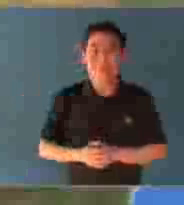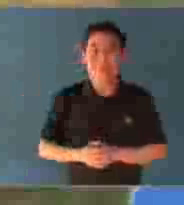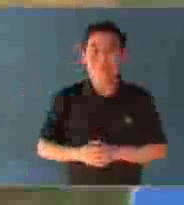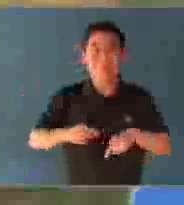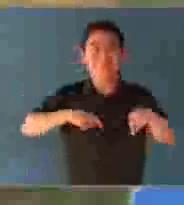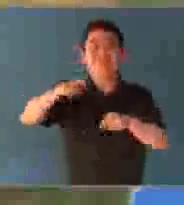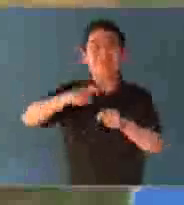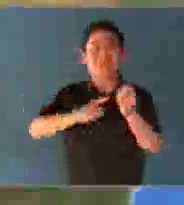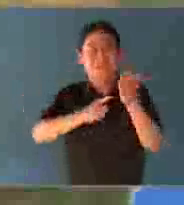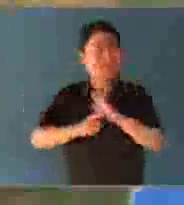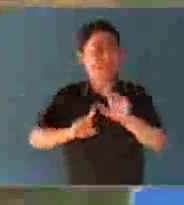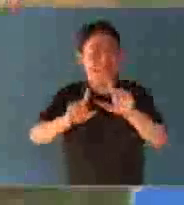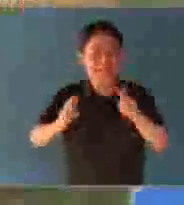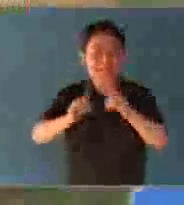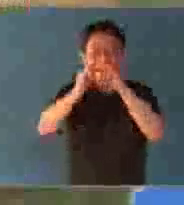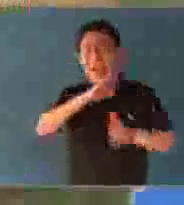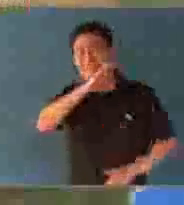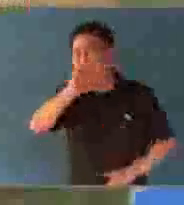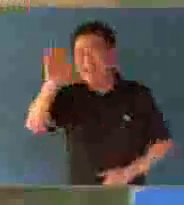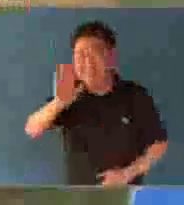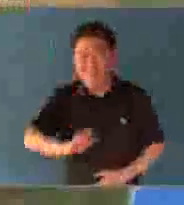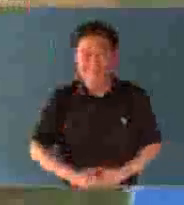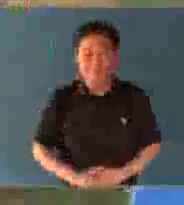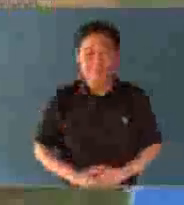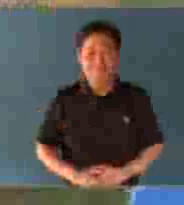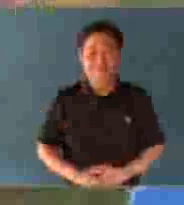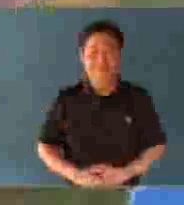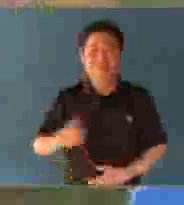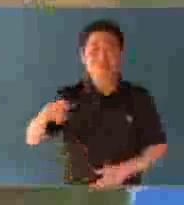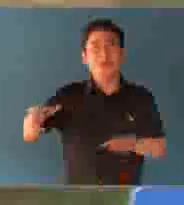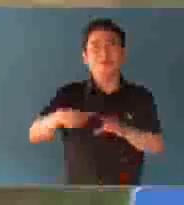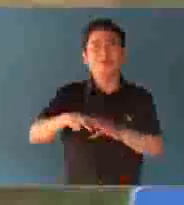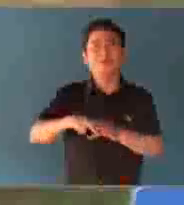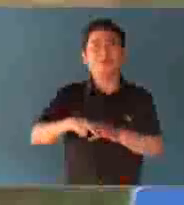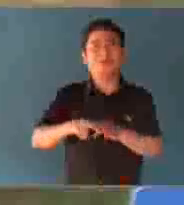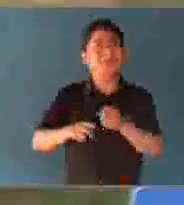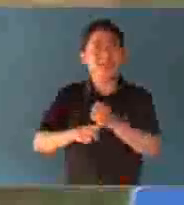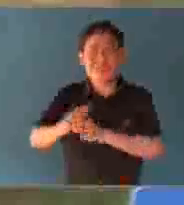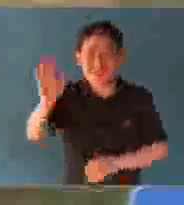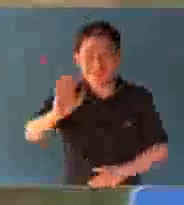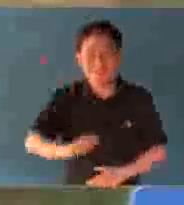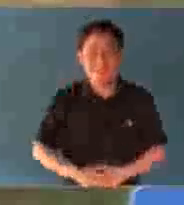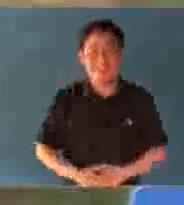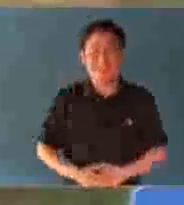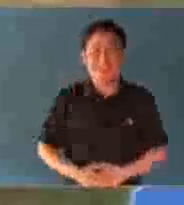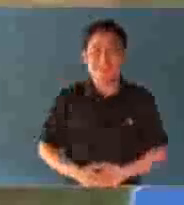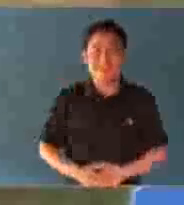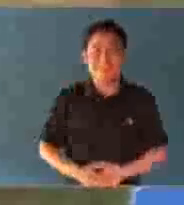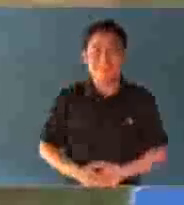정치적인 의사표시도 아니고 사회에 불만이 있는 것도 아니고 또 종교적인 의도가 있는 것도 아닙니다.